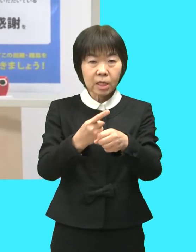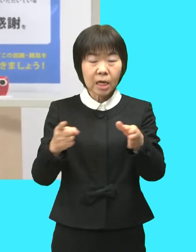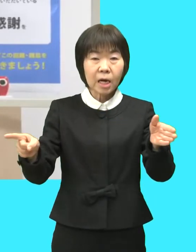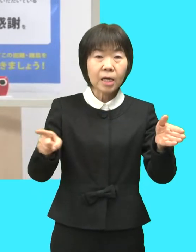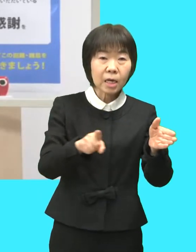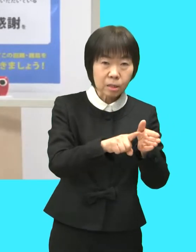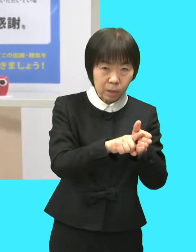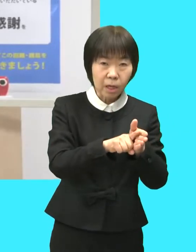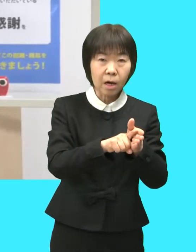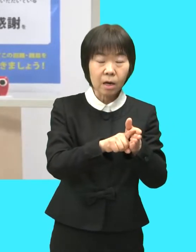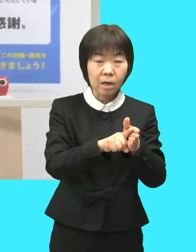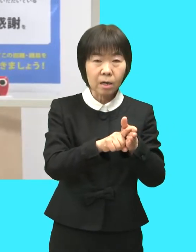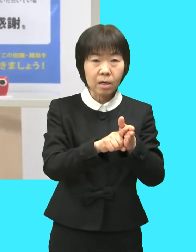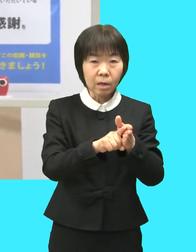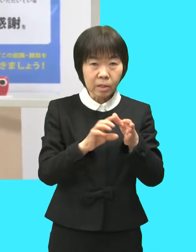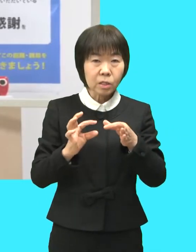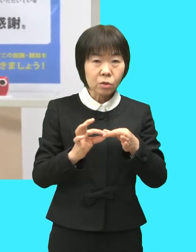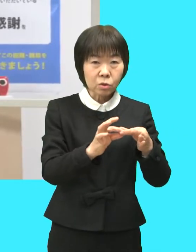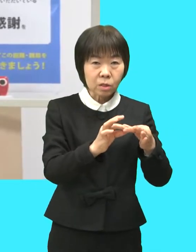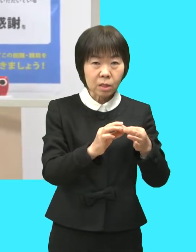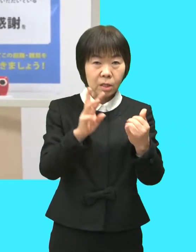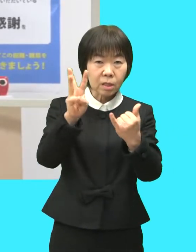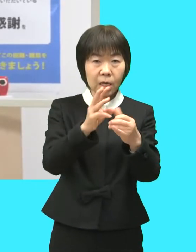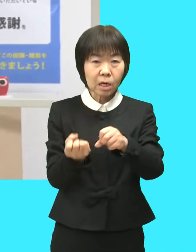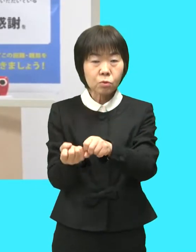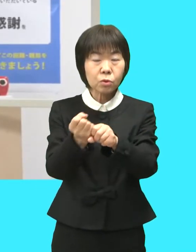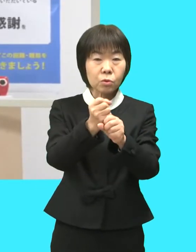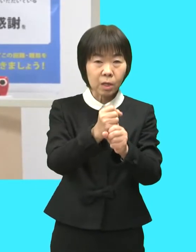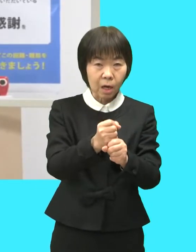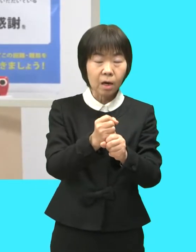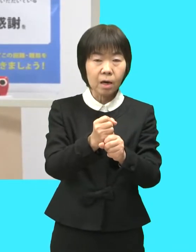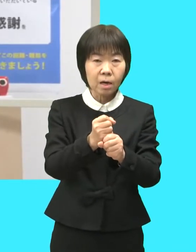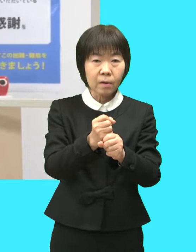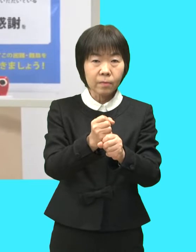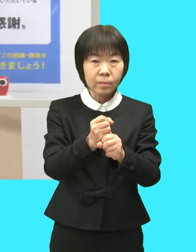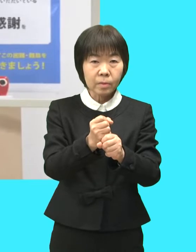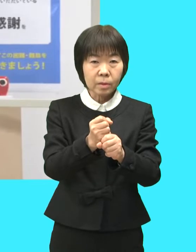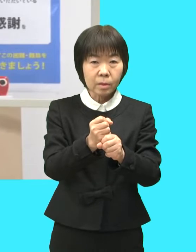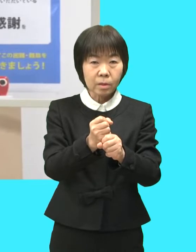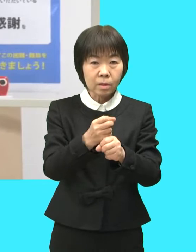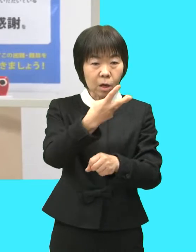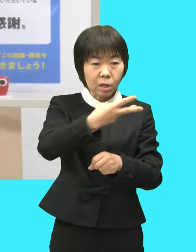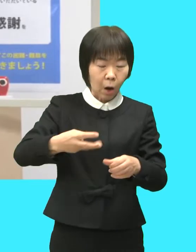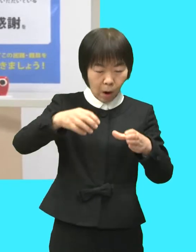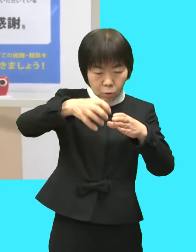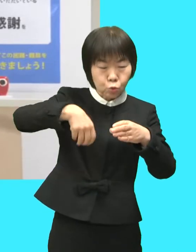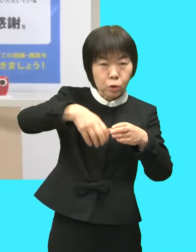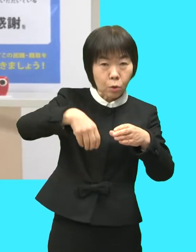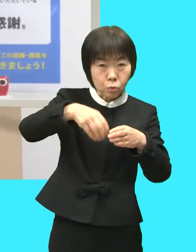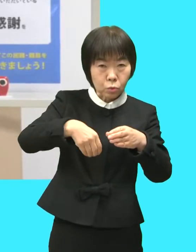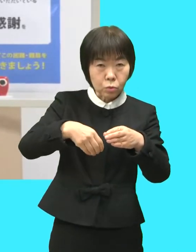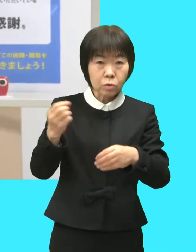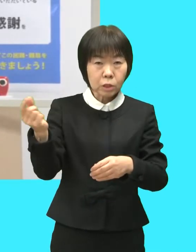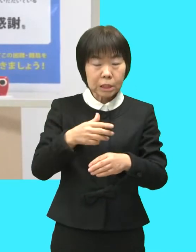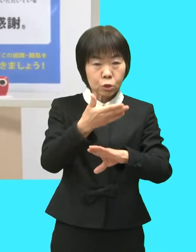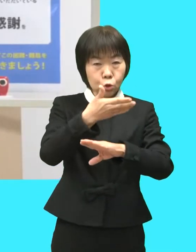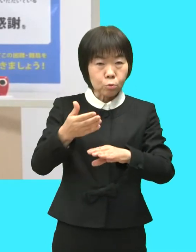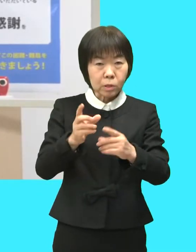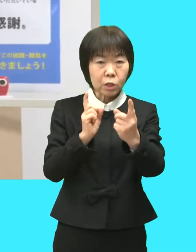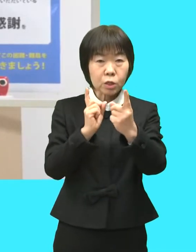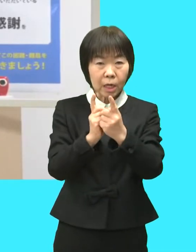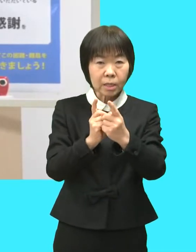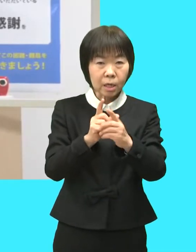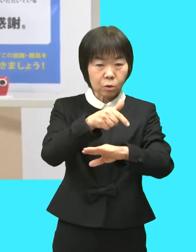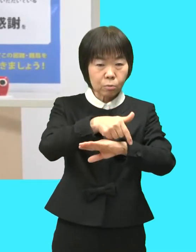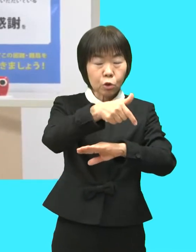たしました。引き続き災害復旧や稼働掘削という緊急水災害対